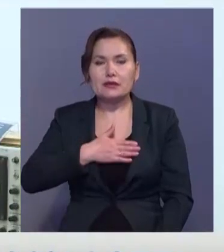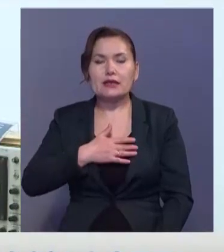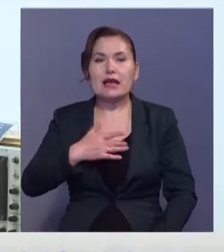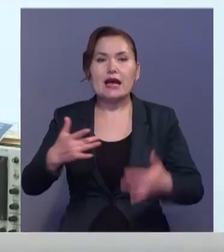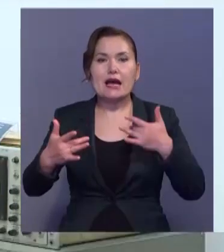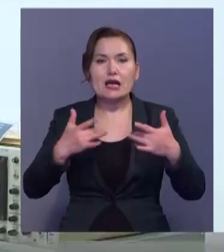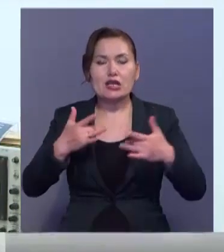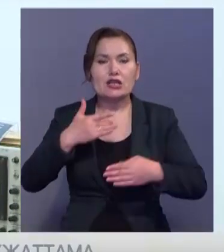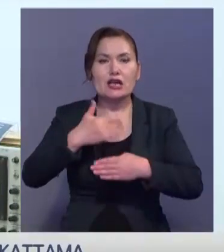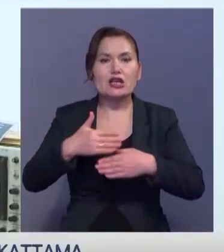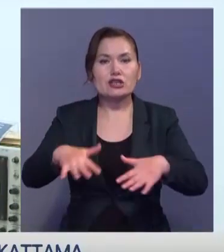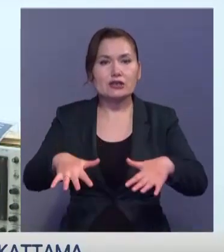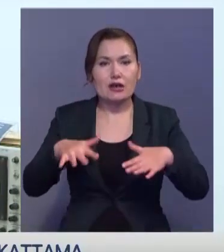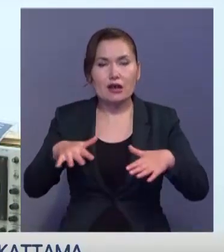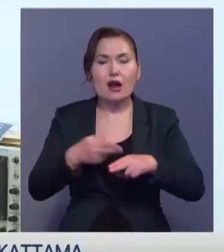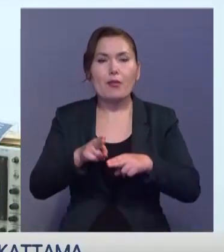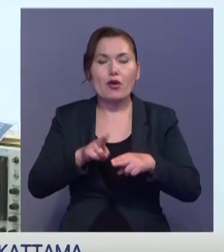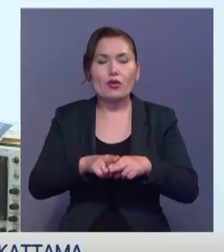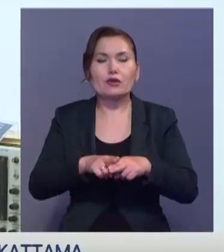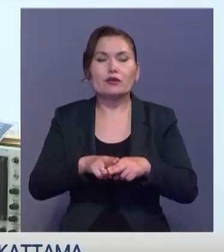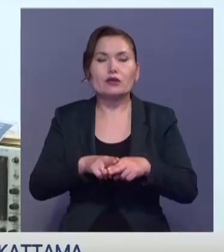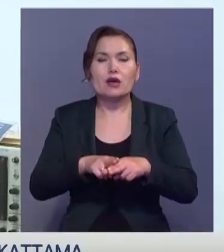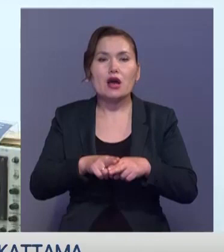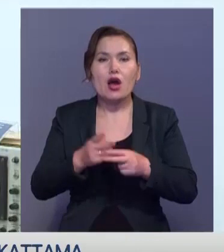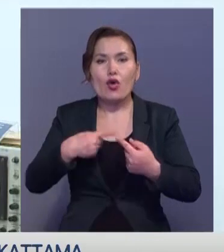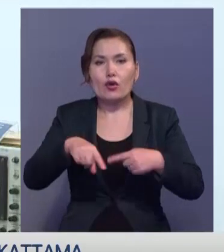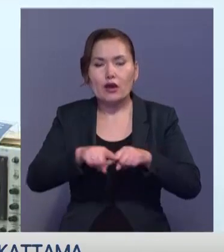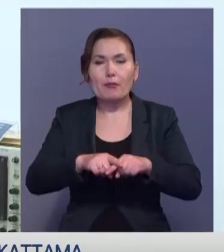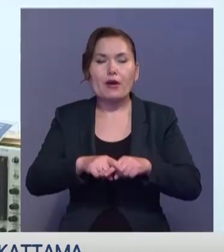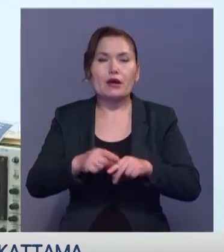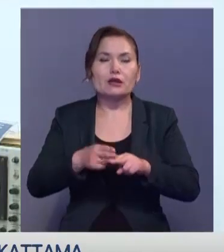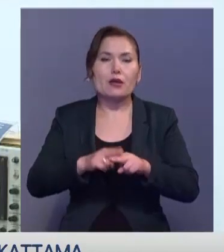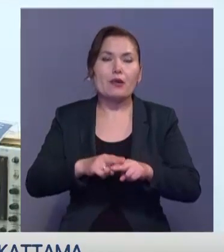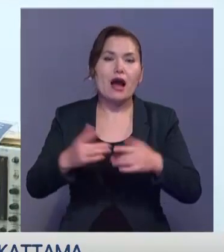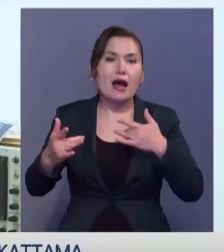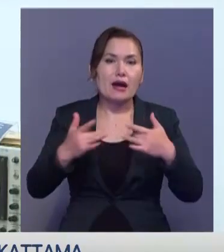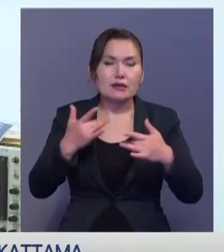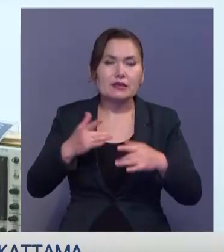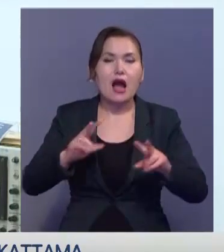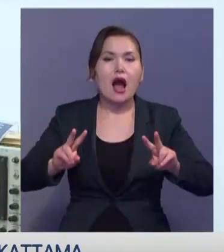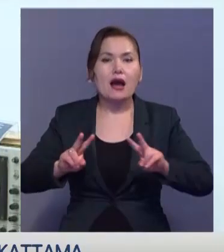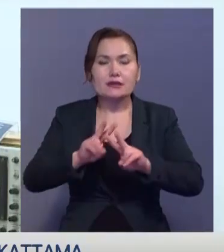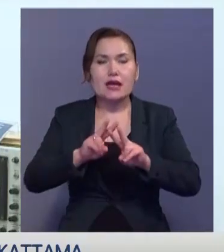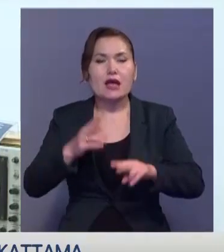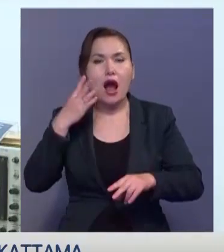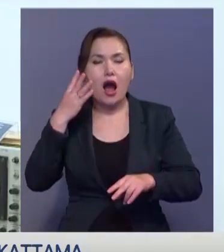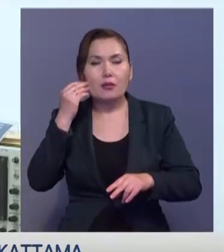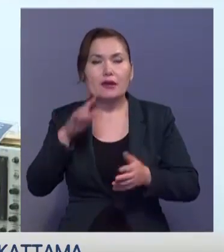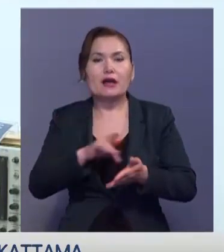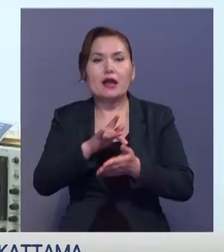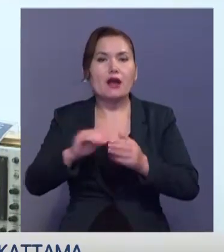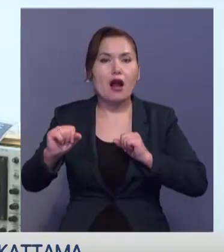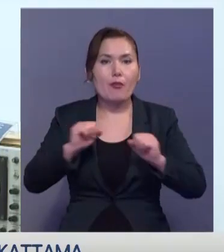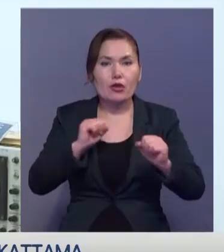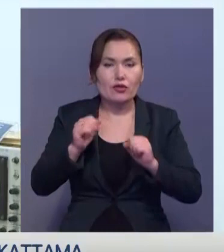театрлығымыздан концерттік бірлестіктен бірнеше әртістер Астанаға, Алматыға және басқа